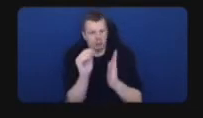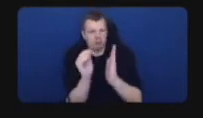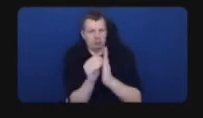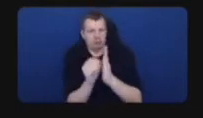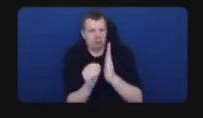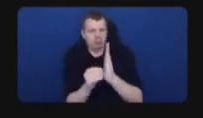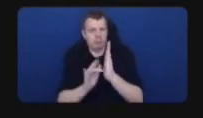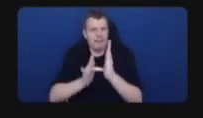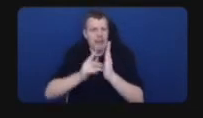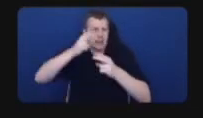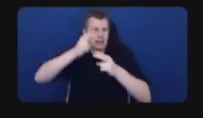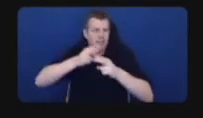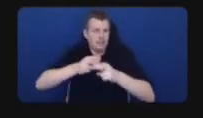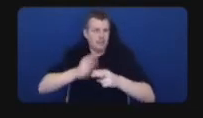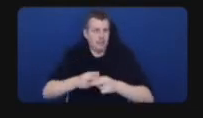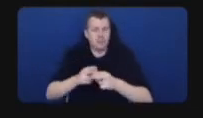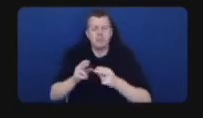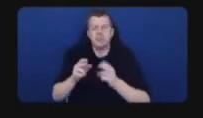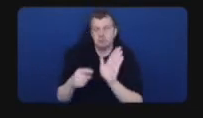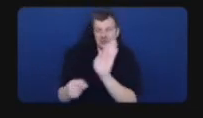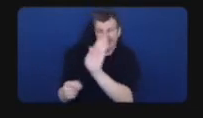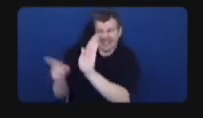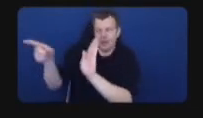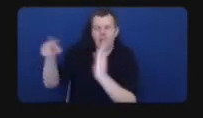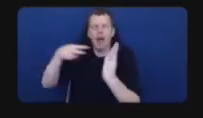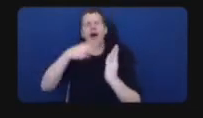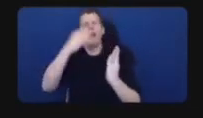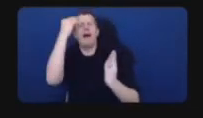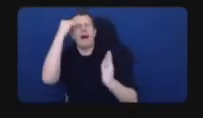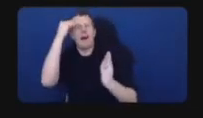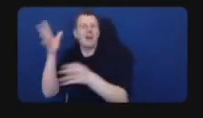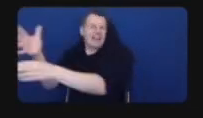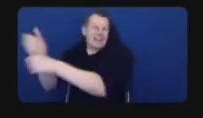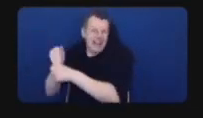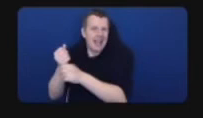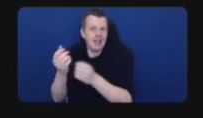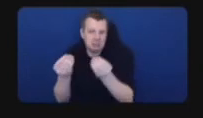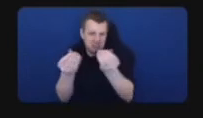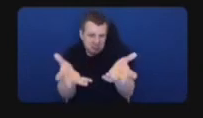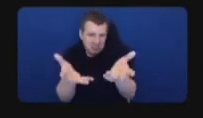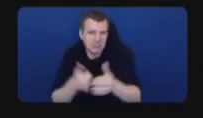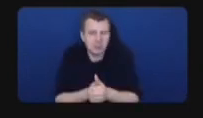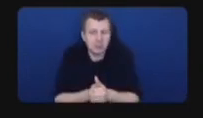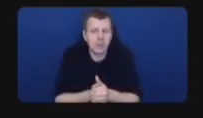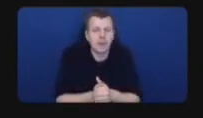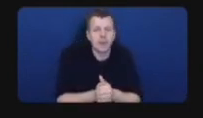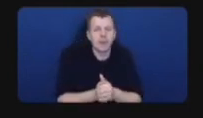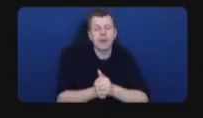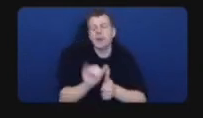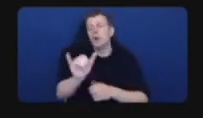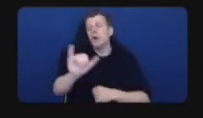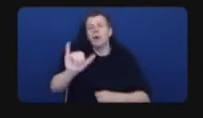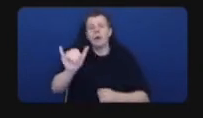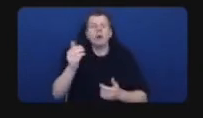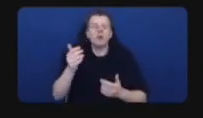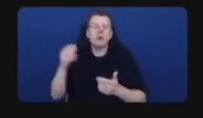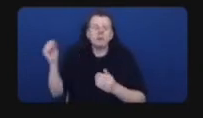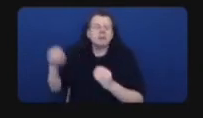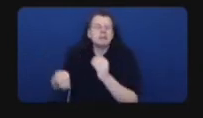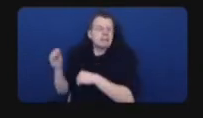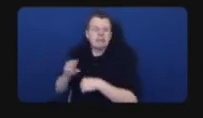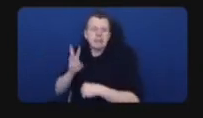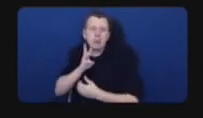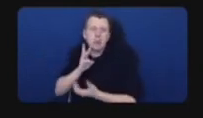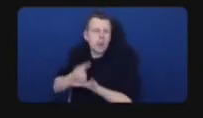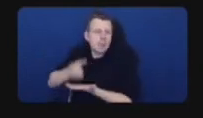难理解。如果你有一个药单的话，我们可以去帮你找药。还有一个就是水瓶，水是很重要的，一直